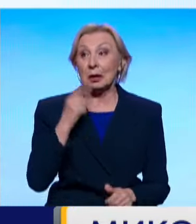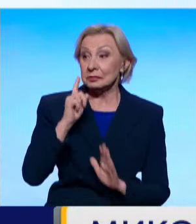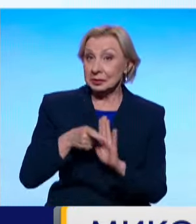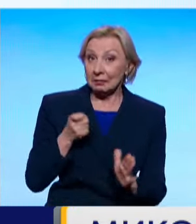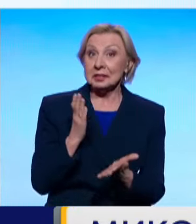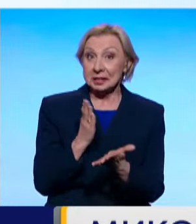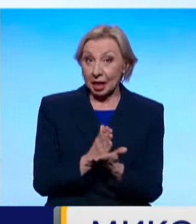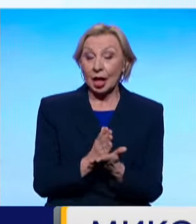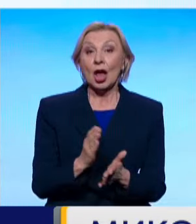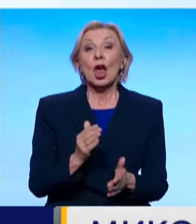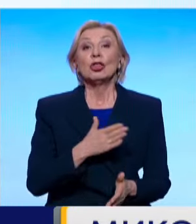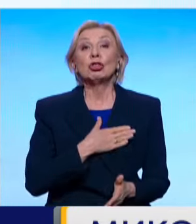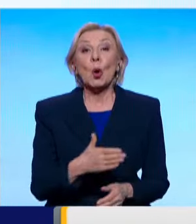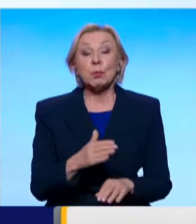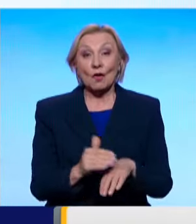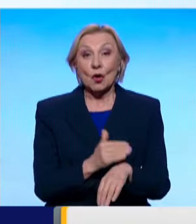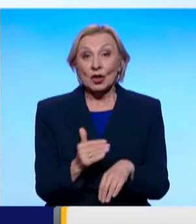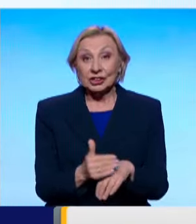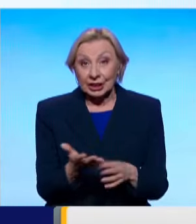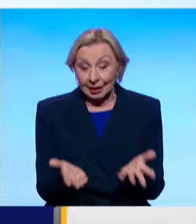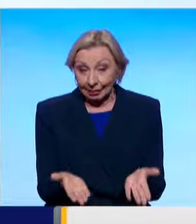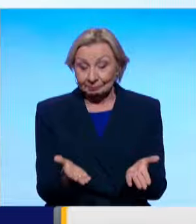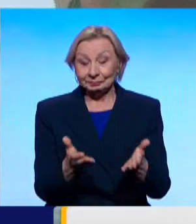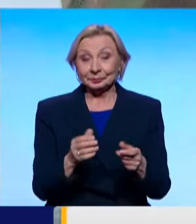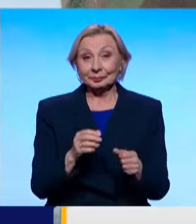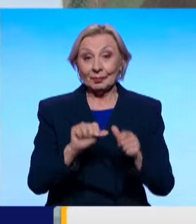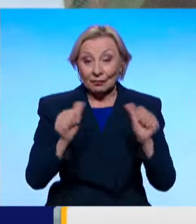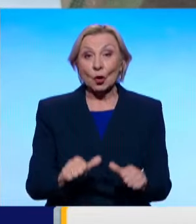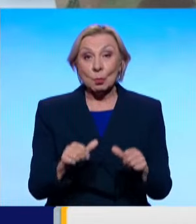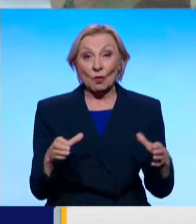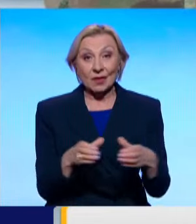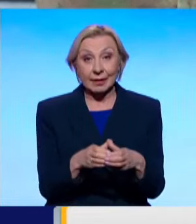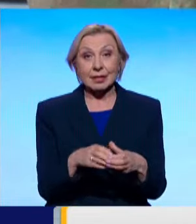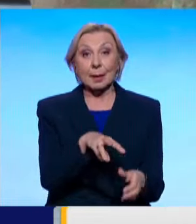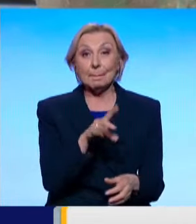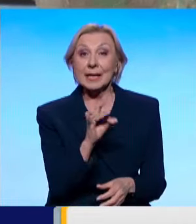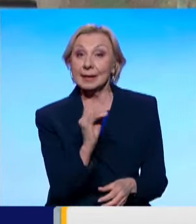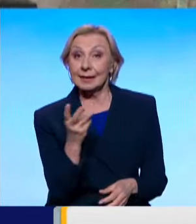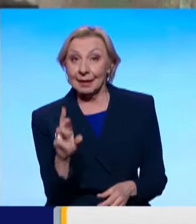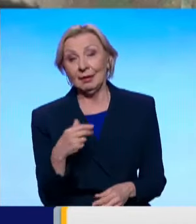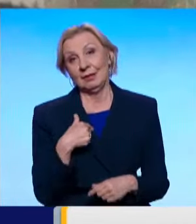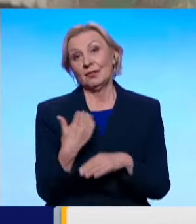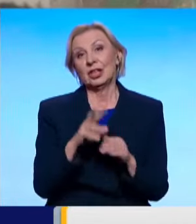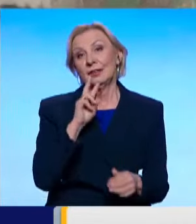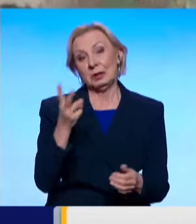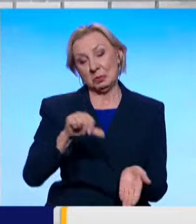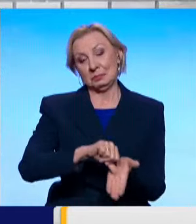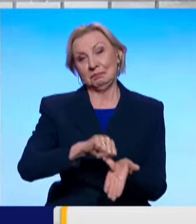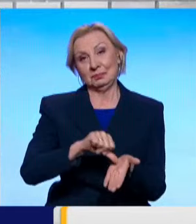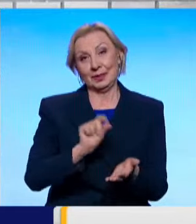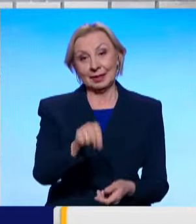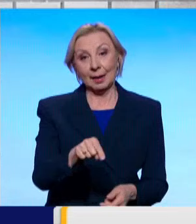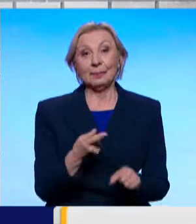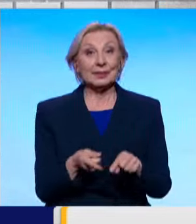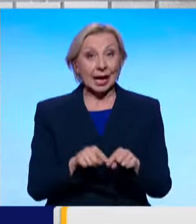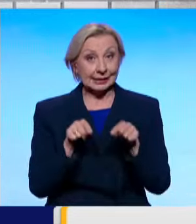добровольче формування «Мрія». І в березні місяці я підписав з ними контракт. Ось вже 2 роки я є добровольцем цього формування.